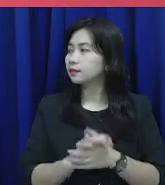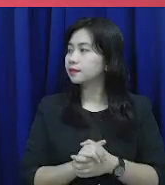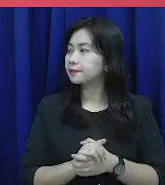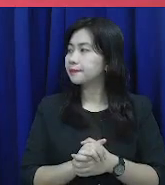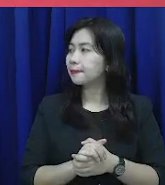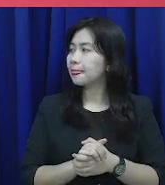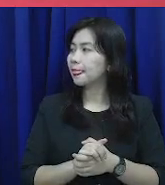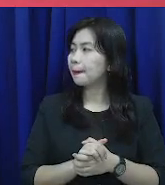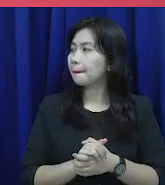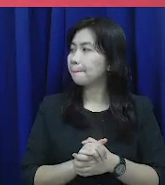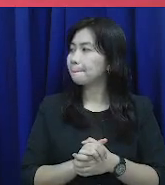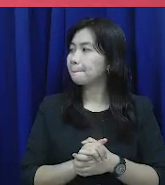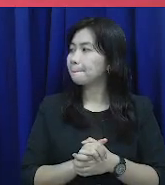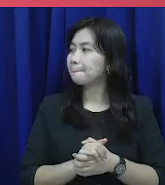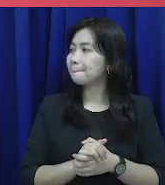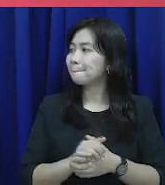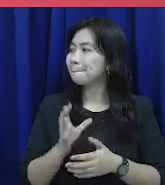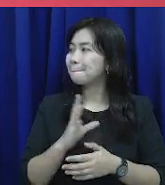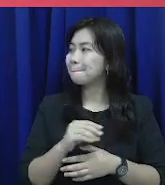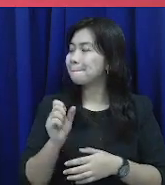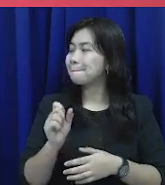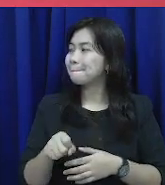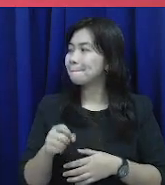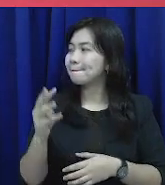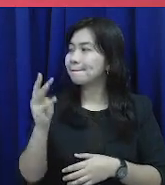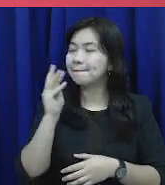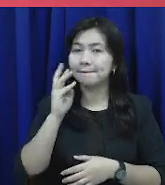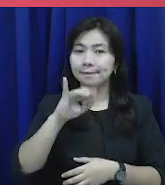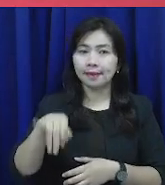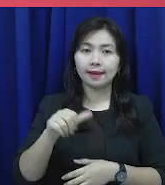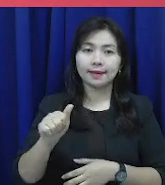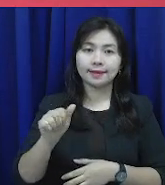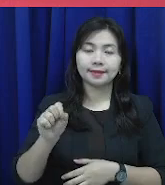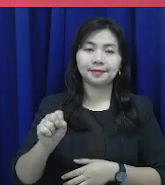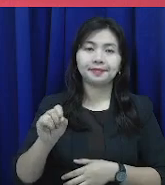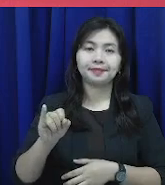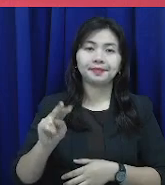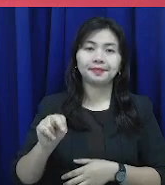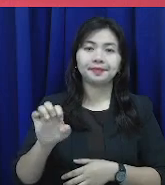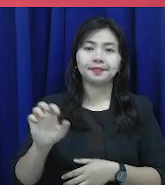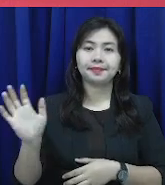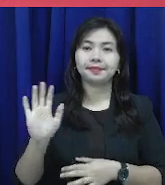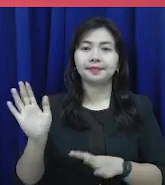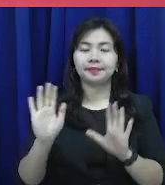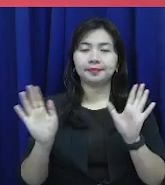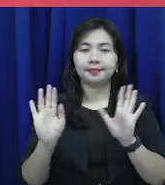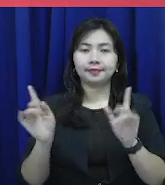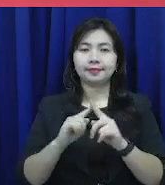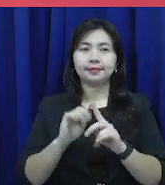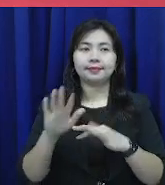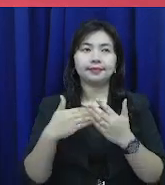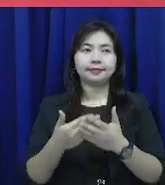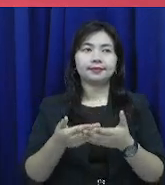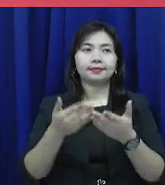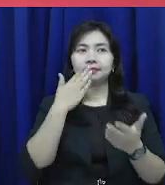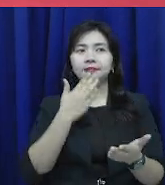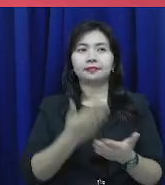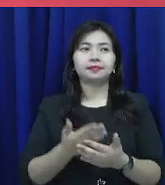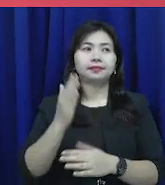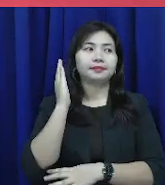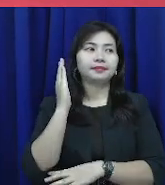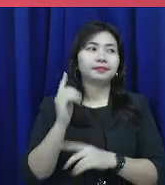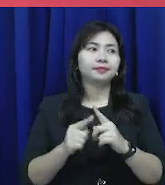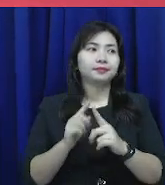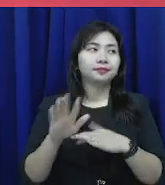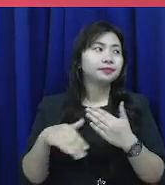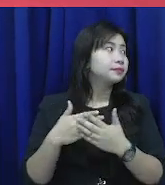Napansin ko po kasi si Ma'am hasmin and sa lahat ng mga mission na nanonood po ngayon sa inyong lahat diyan magandang magandang tanghali